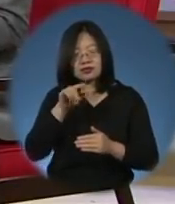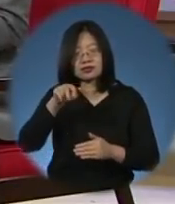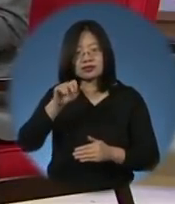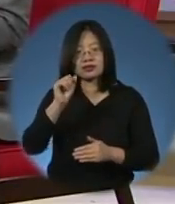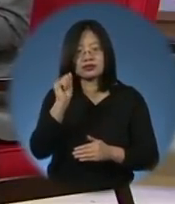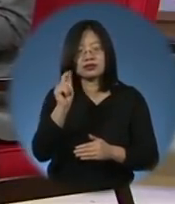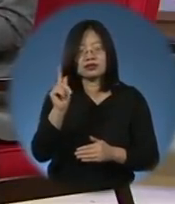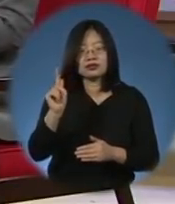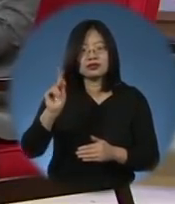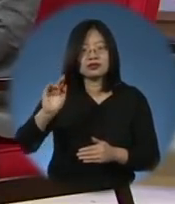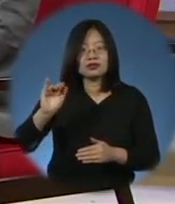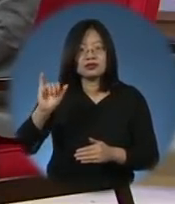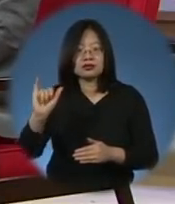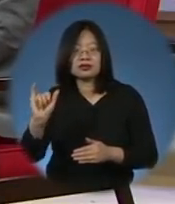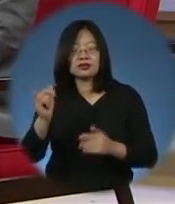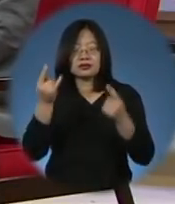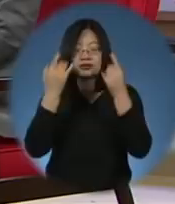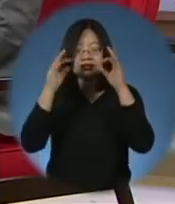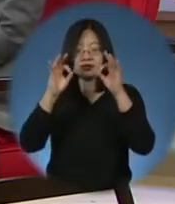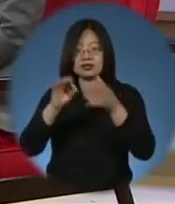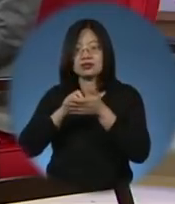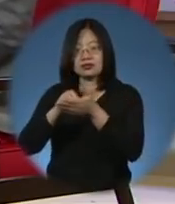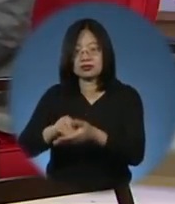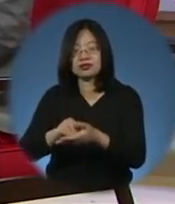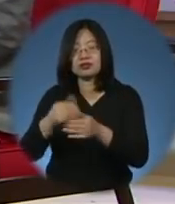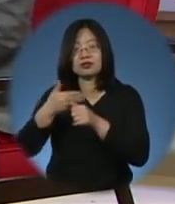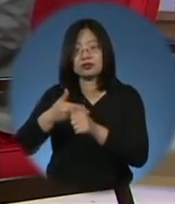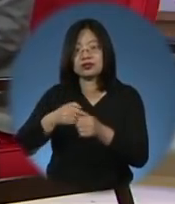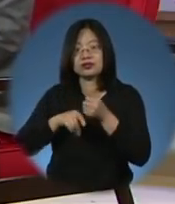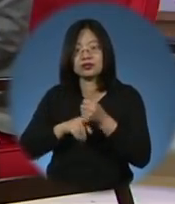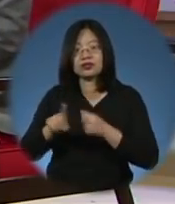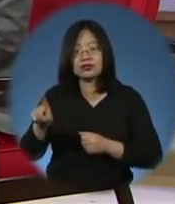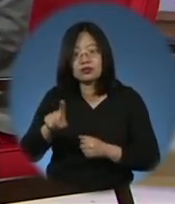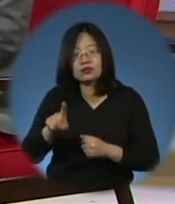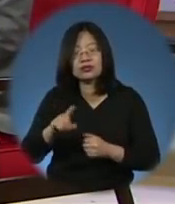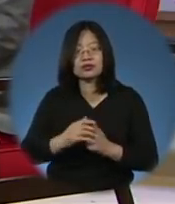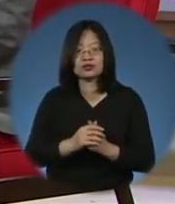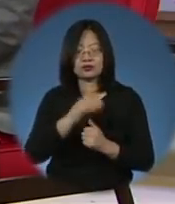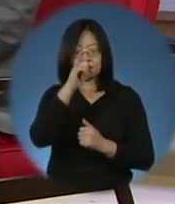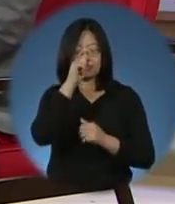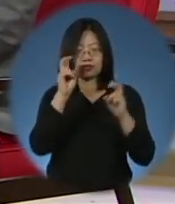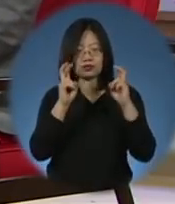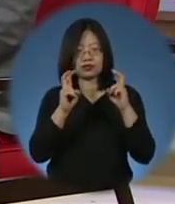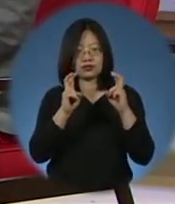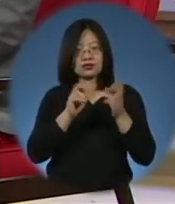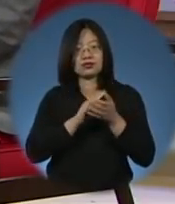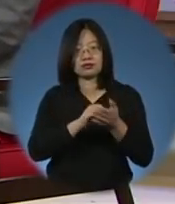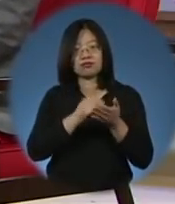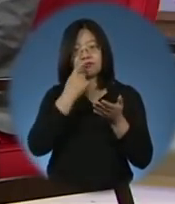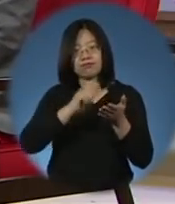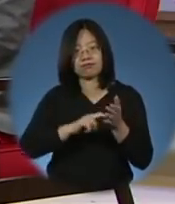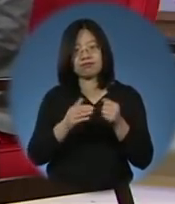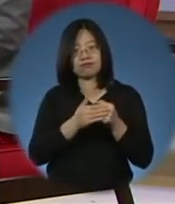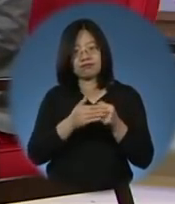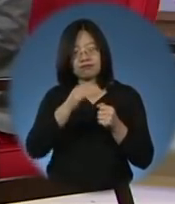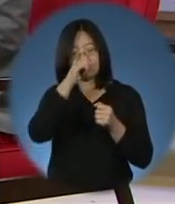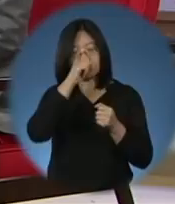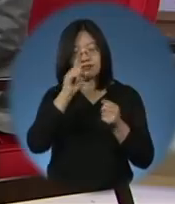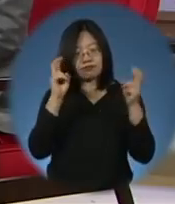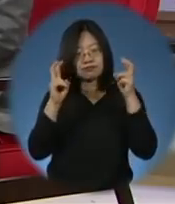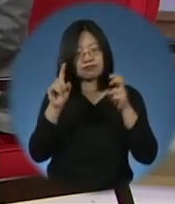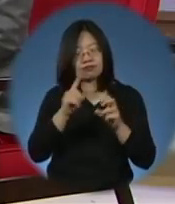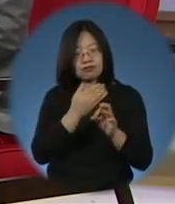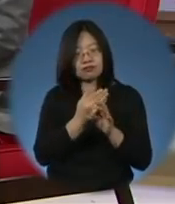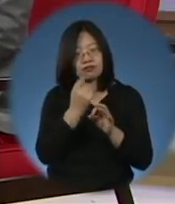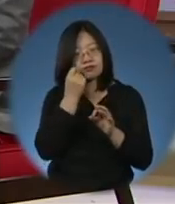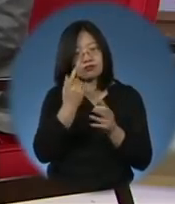스카이 대학이라고 하는 데를 갑니다. 거길 왜 보내느냐? 왜 거길 가야 되느냐? 좋은 직장 가기 쉬우니까. 그렇죠. 그럼 좋은 직장은 무엇이냐?